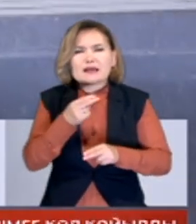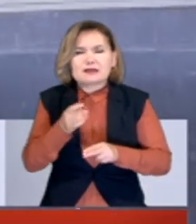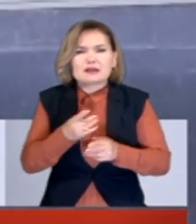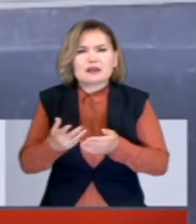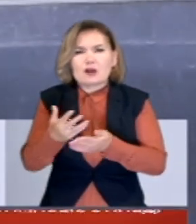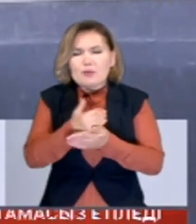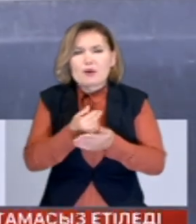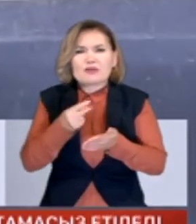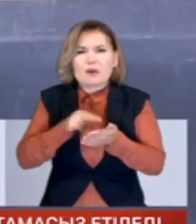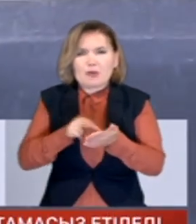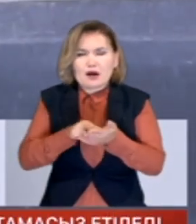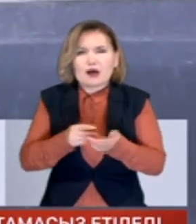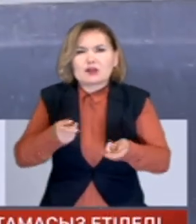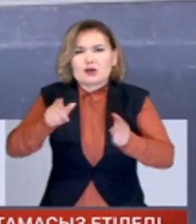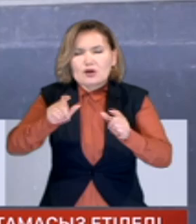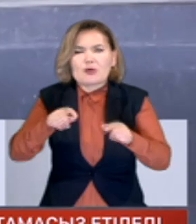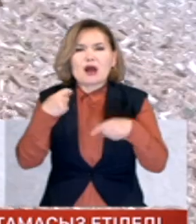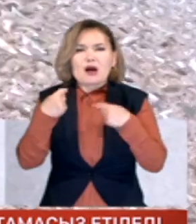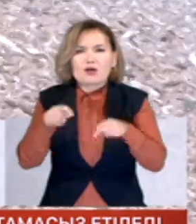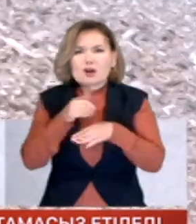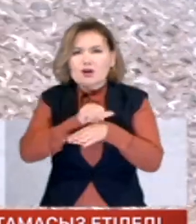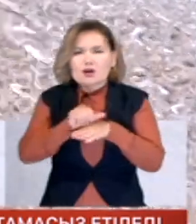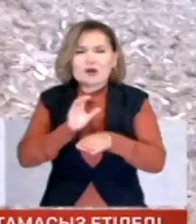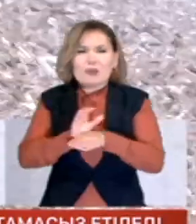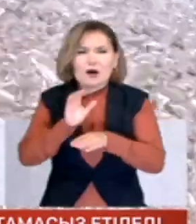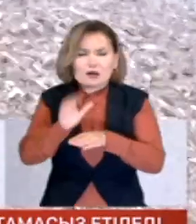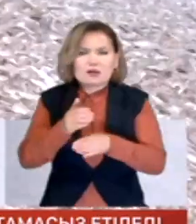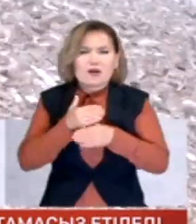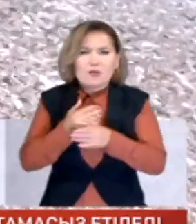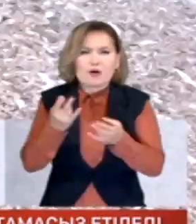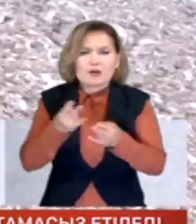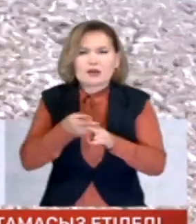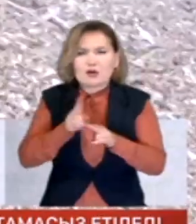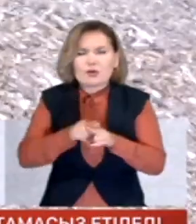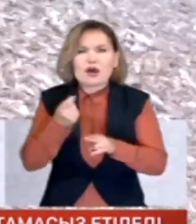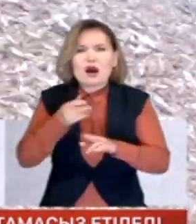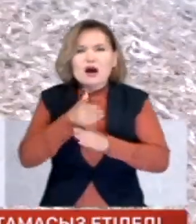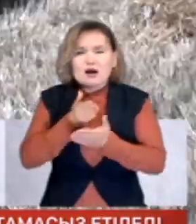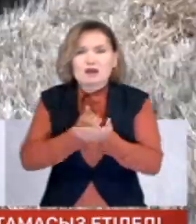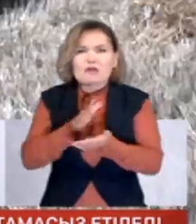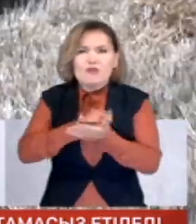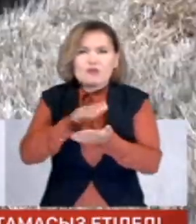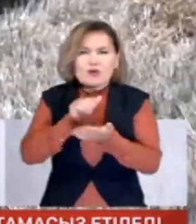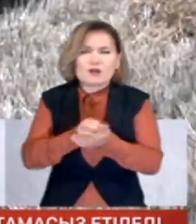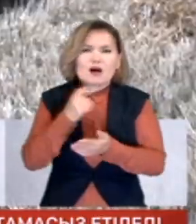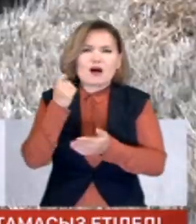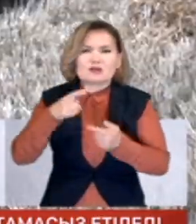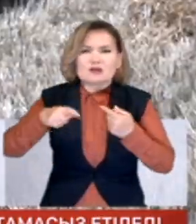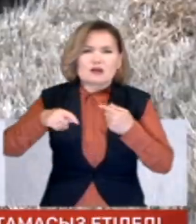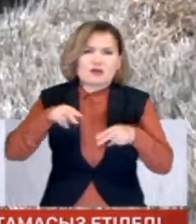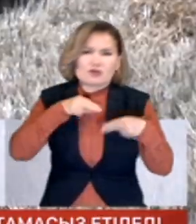арада бағаны реттеп, өнімді өткізу тетіктерін қарастырмаса, астық ысырап, еңбек өтеусіз қалатын болды